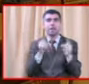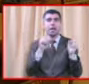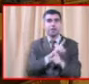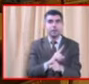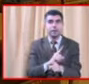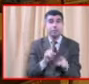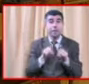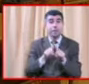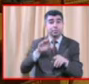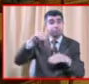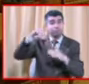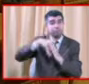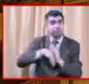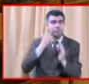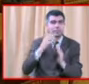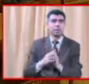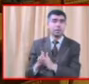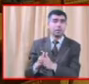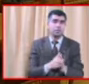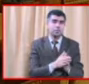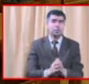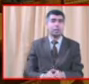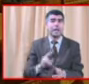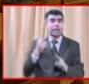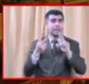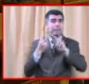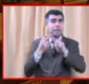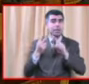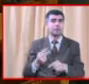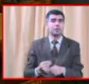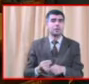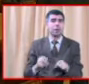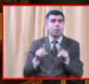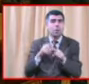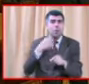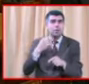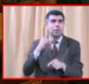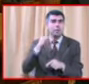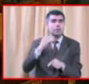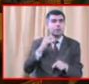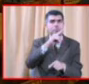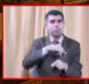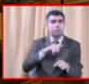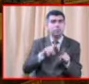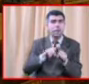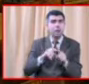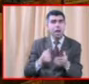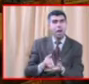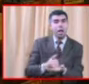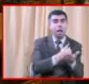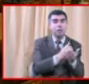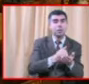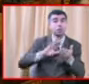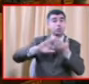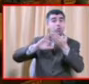هزيلة كثيرا. والنقطة الثانية، وهذا هو الإشكال الحقيقي، كيف يعقل أن تستفيد جمعية